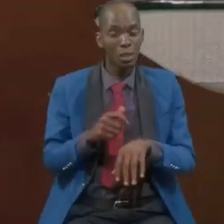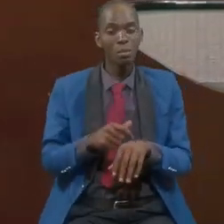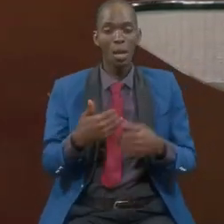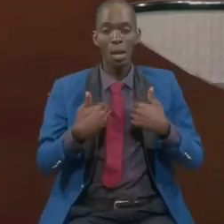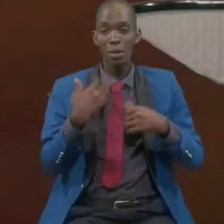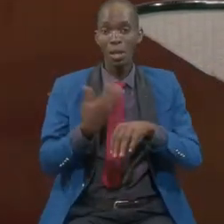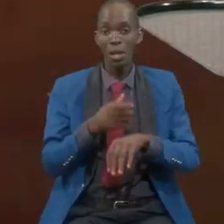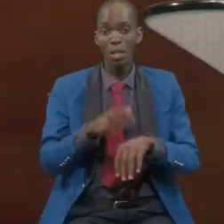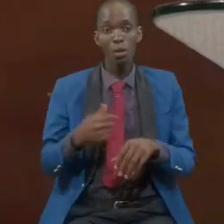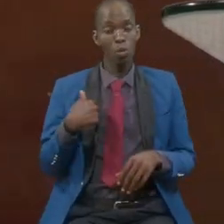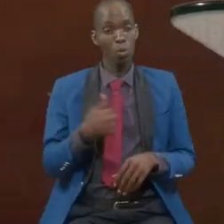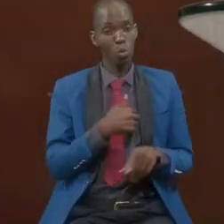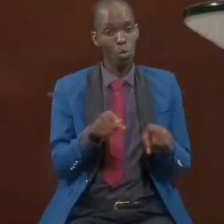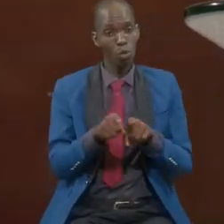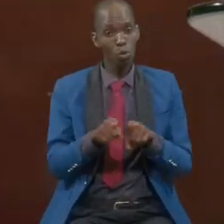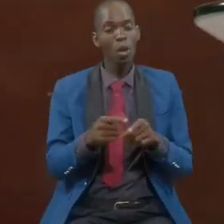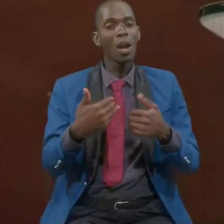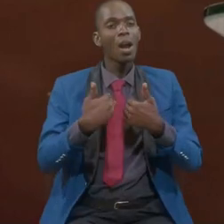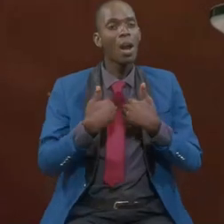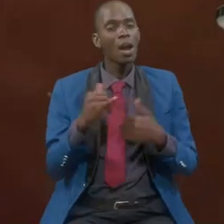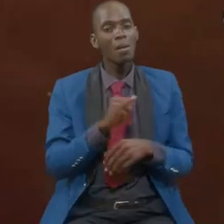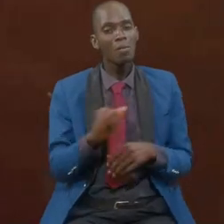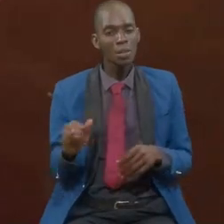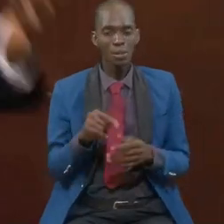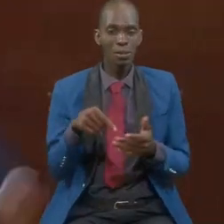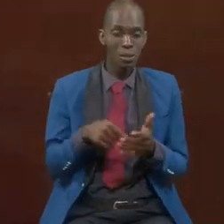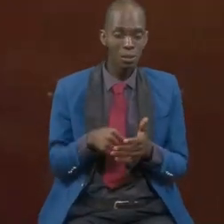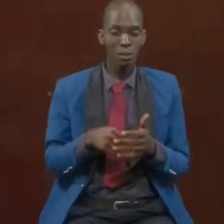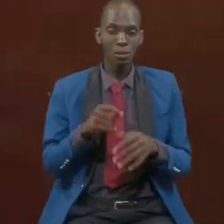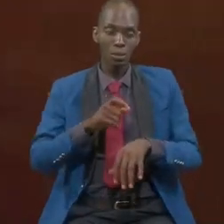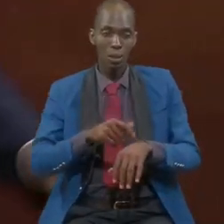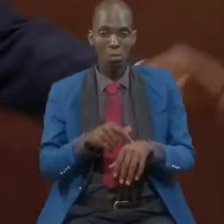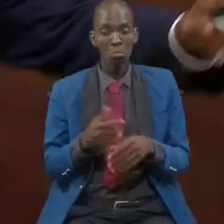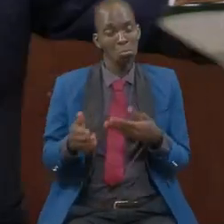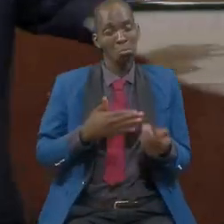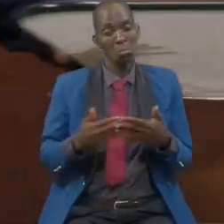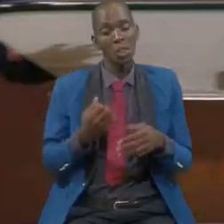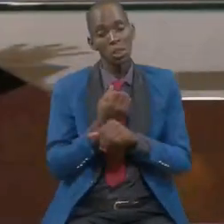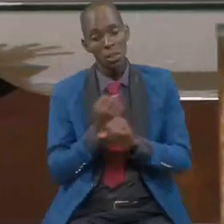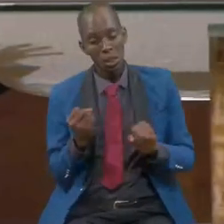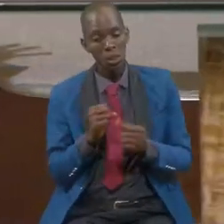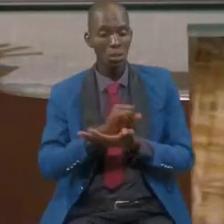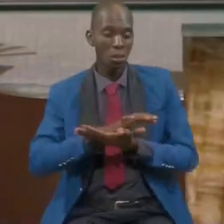en temps de ces temps difficiles, ayant la grâce de Dieu, sauvé, sanctifié, rempli de